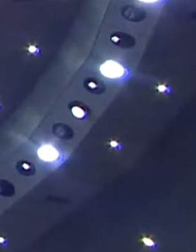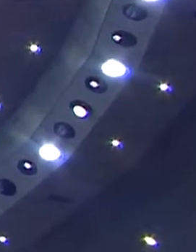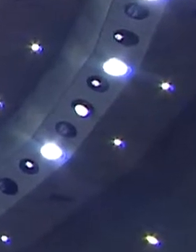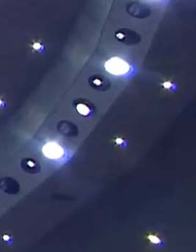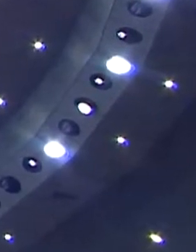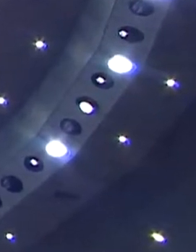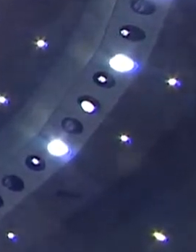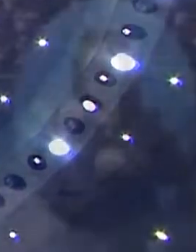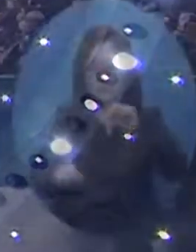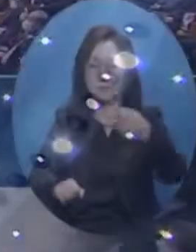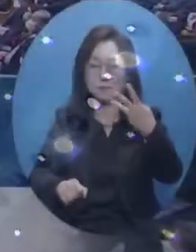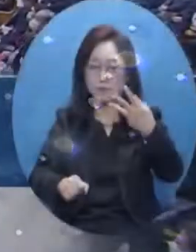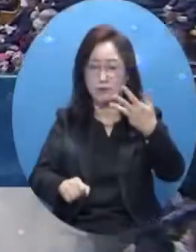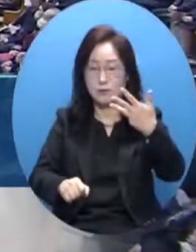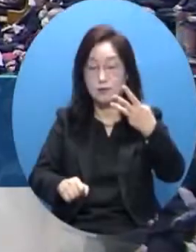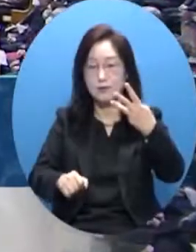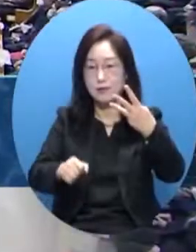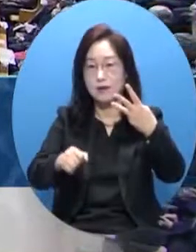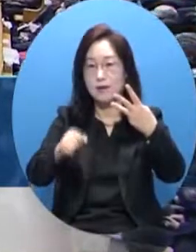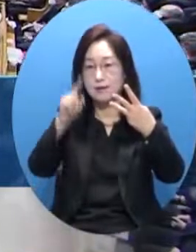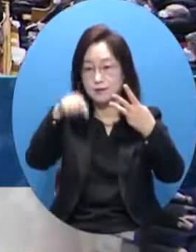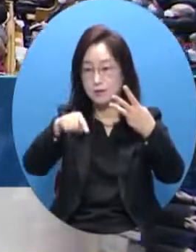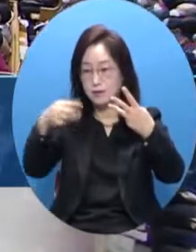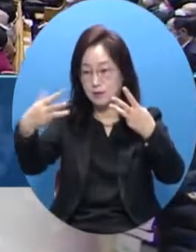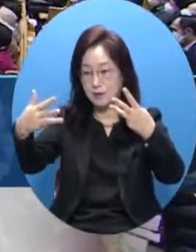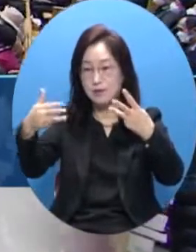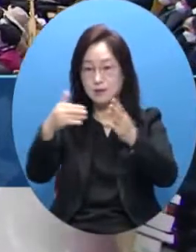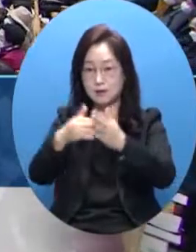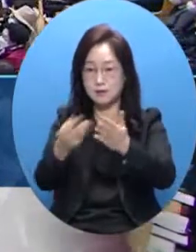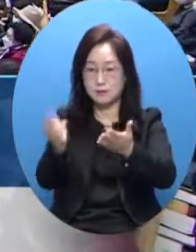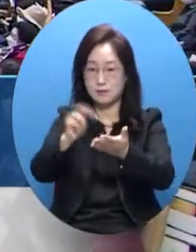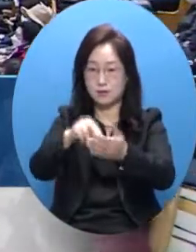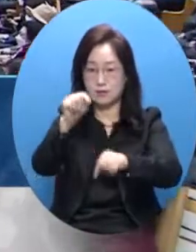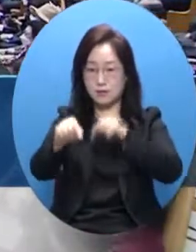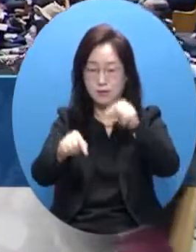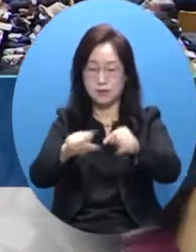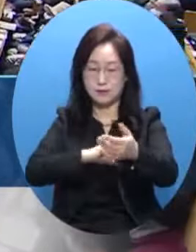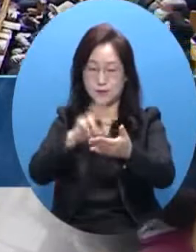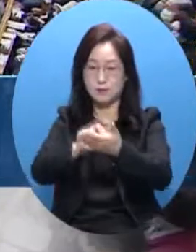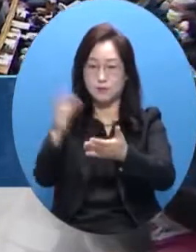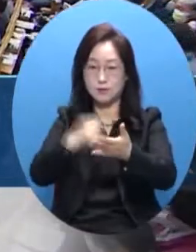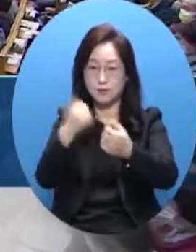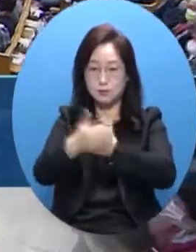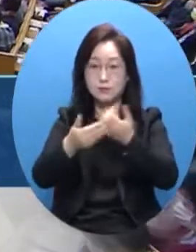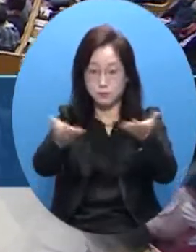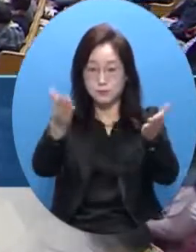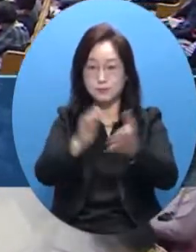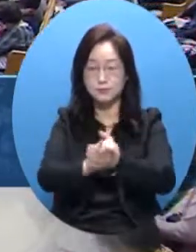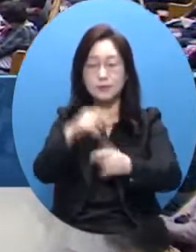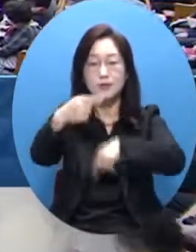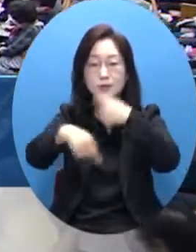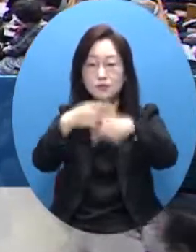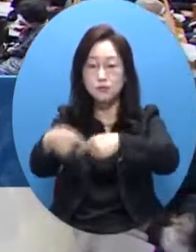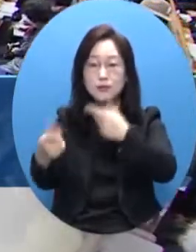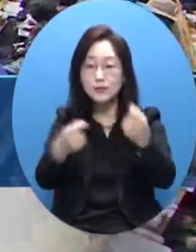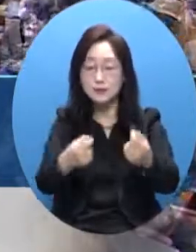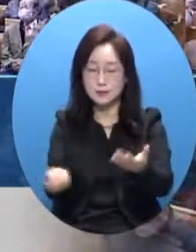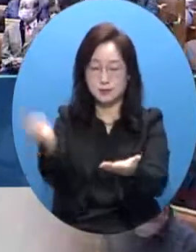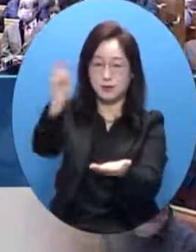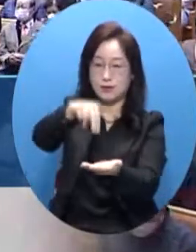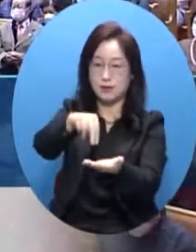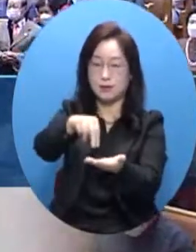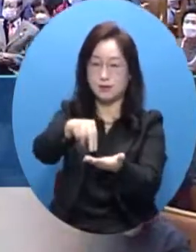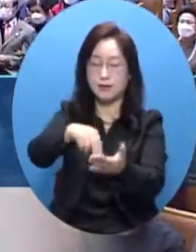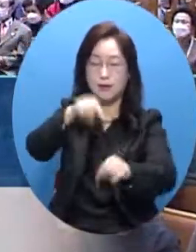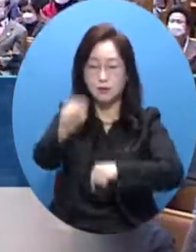사도행전 3장 1절로 8절 말씀 가지고 일어나 걸으라 이 같은 제목으로 말씀을 나누고 원합니다. 제목을 한번 따라하시기 바랍니다. 일어나